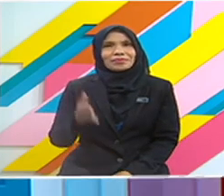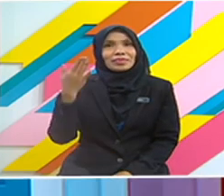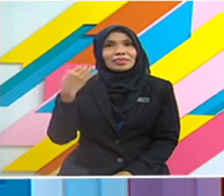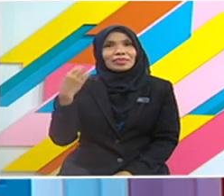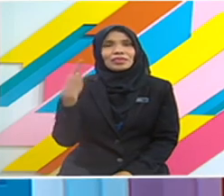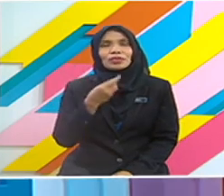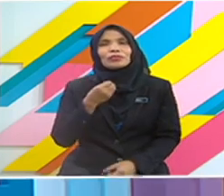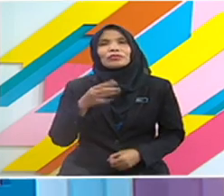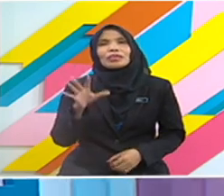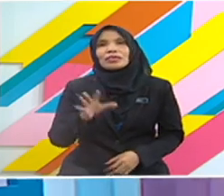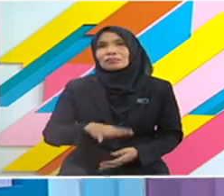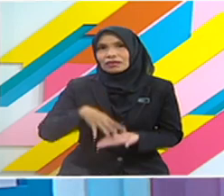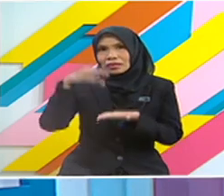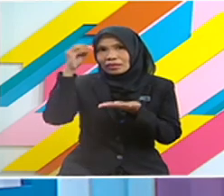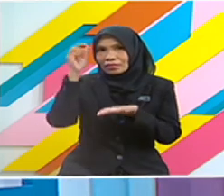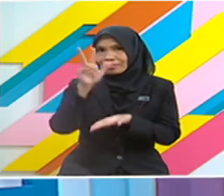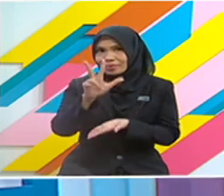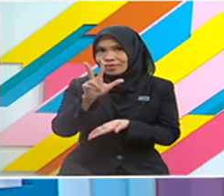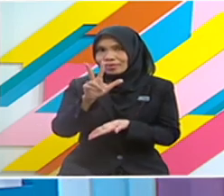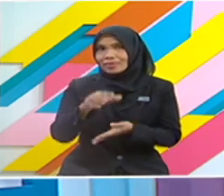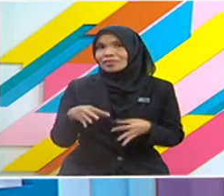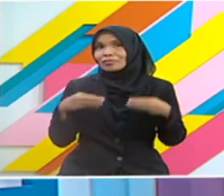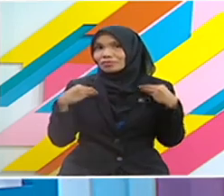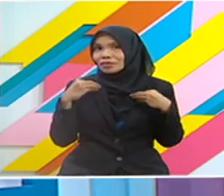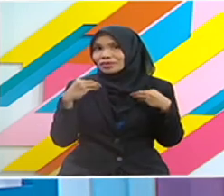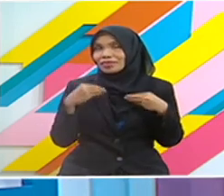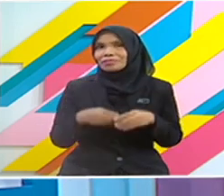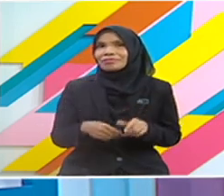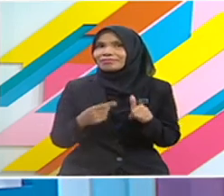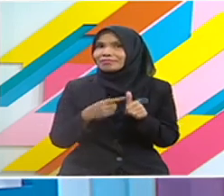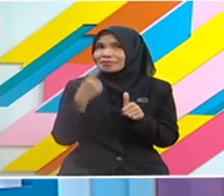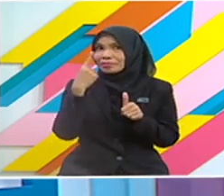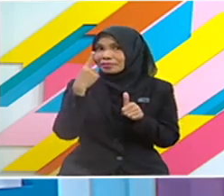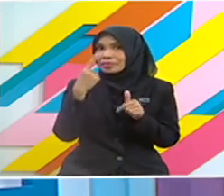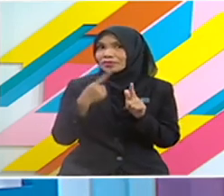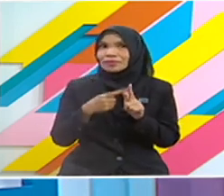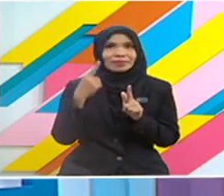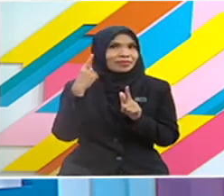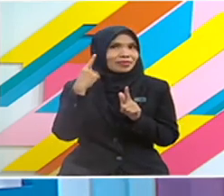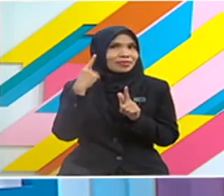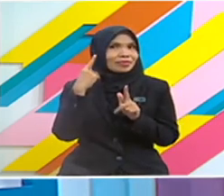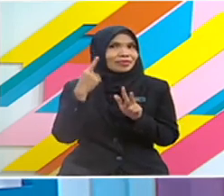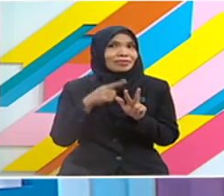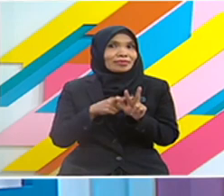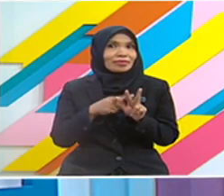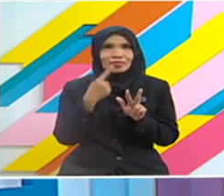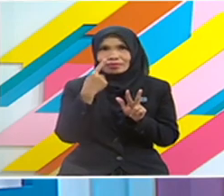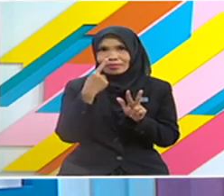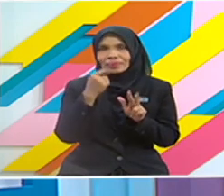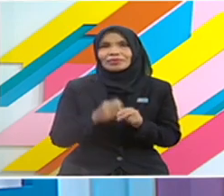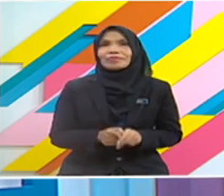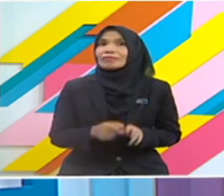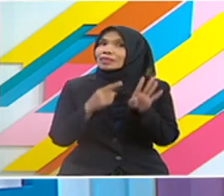belajar tentang tiga organ deria, iaitu mata, telinga dan juga hidung. Okey,